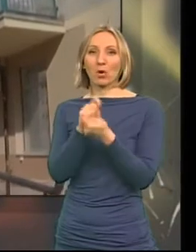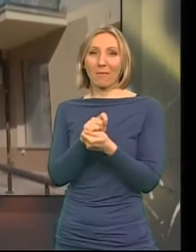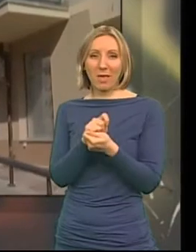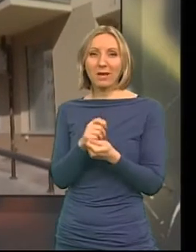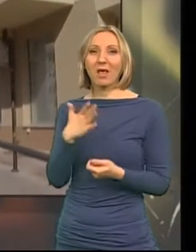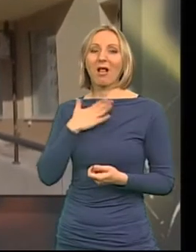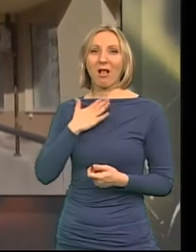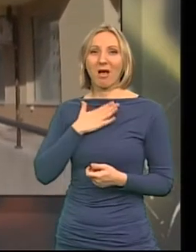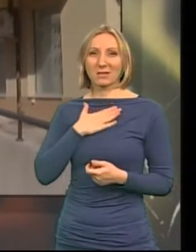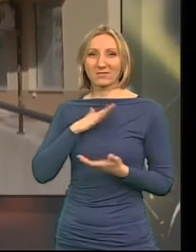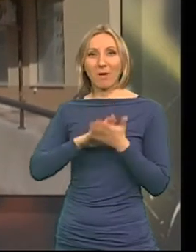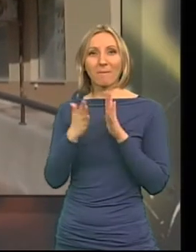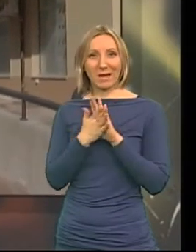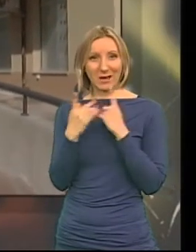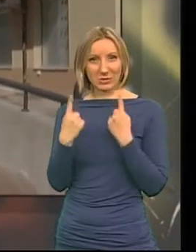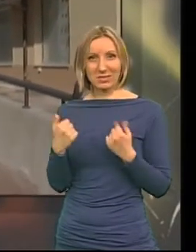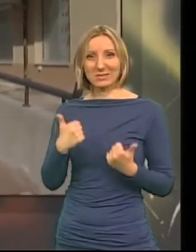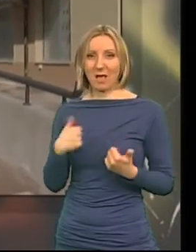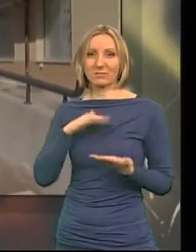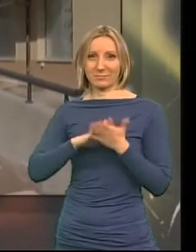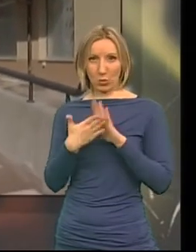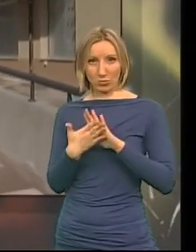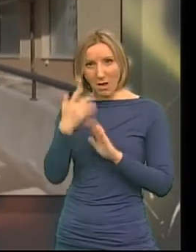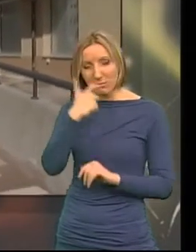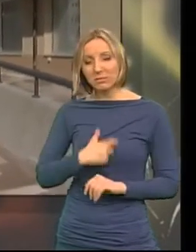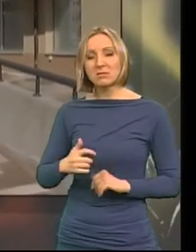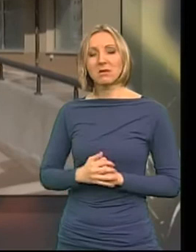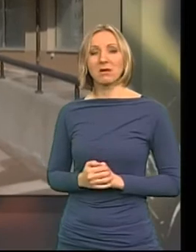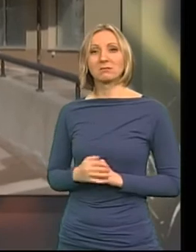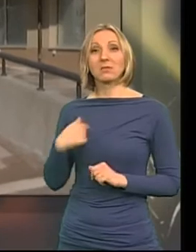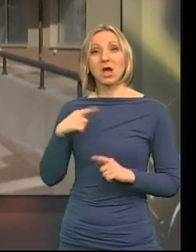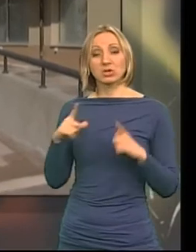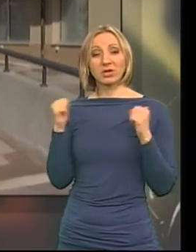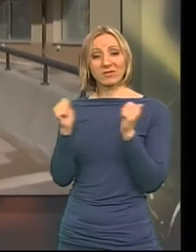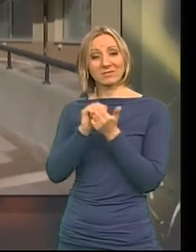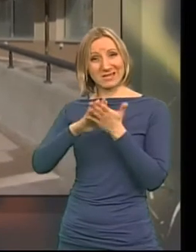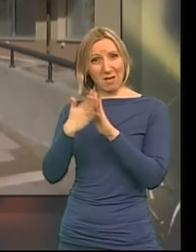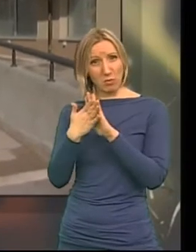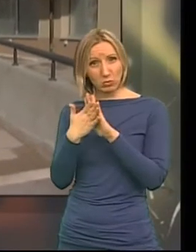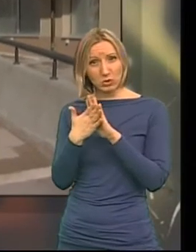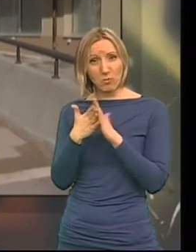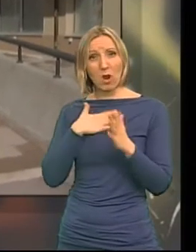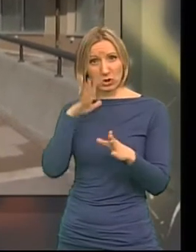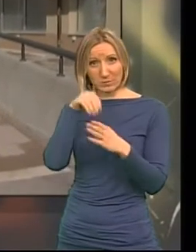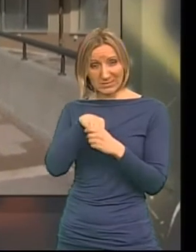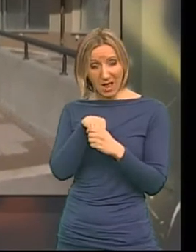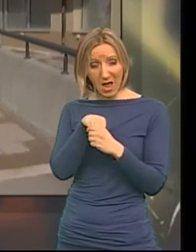svoj bračni status, sada sam udata. Živim sa suprugom u našem stanu.